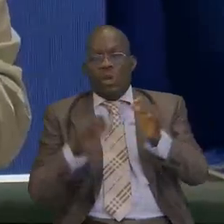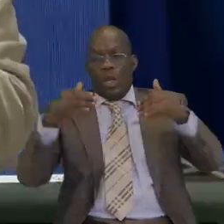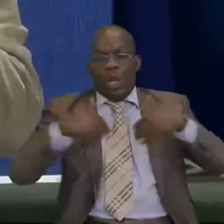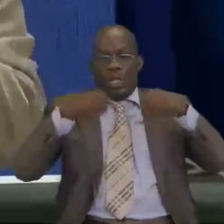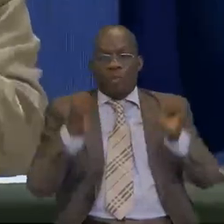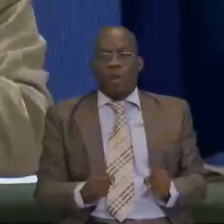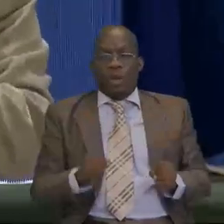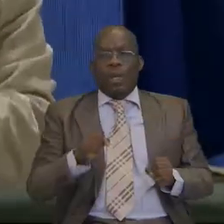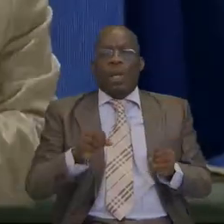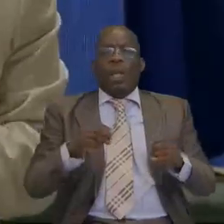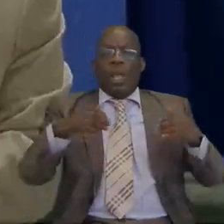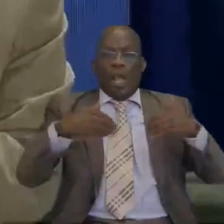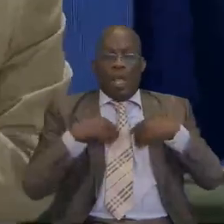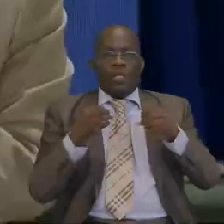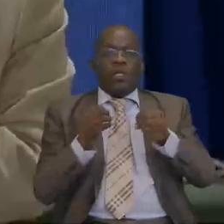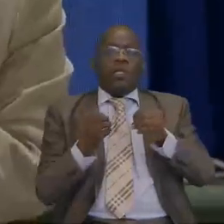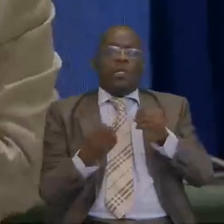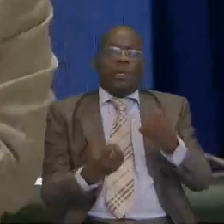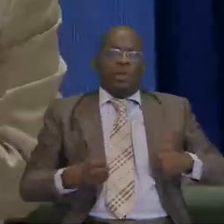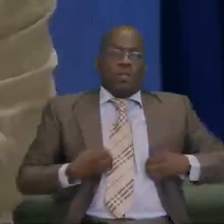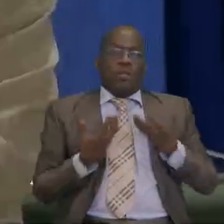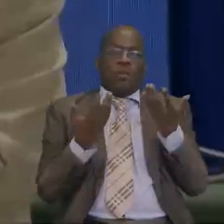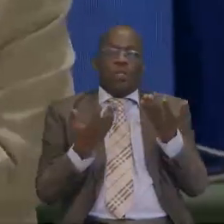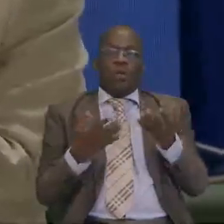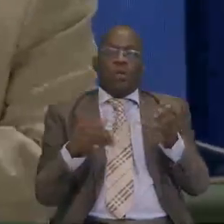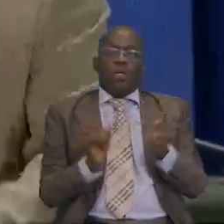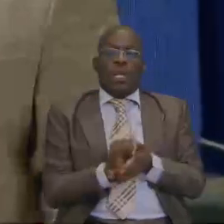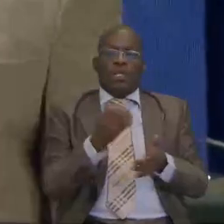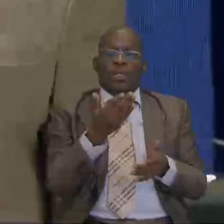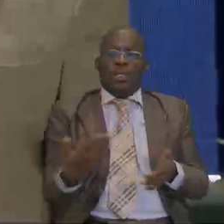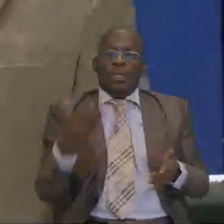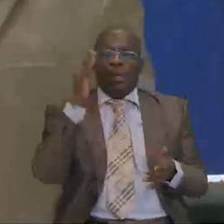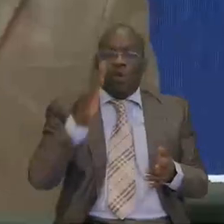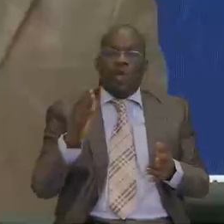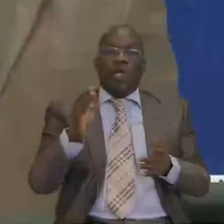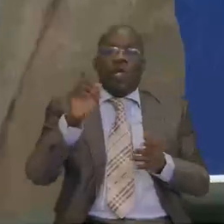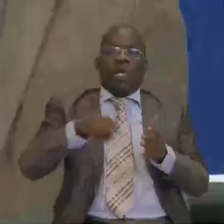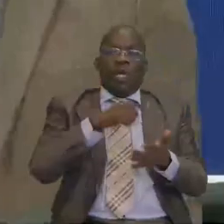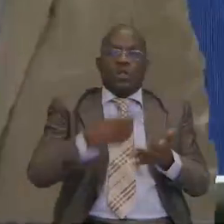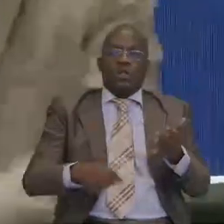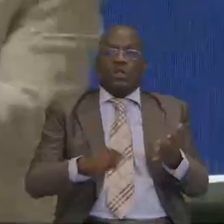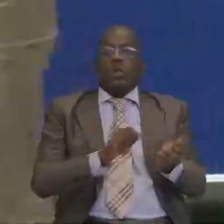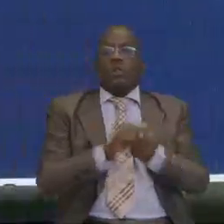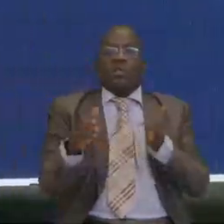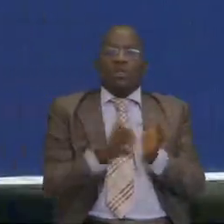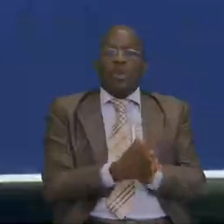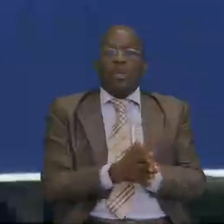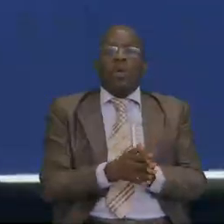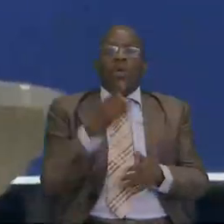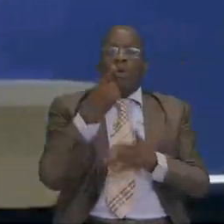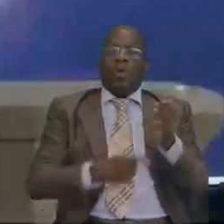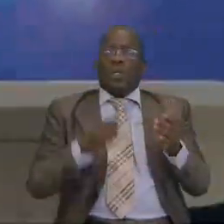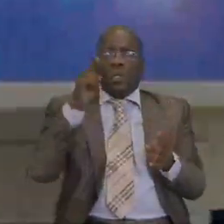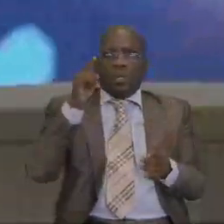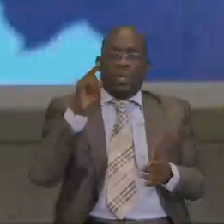puissance, a de l'inspiration. Ce que tu montres va effacer, éliminer tout ce qu'il essaie de te montrer.